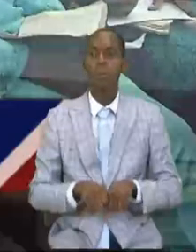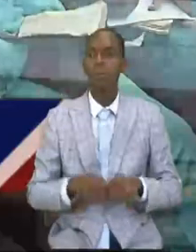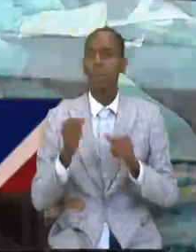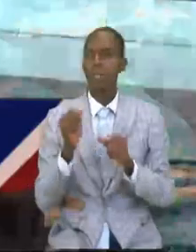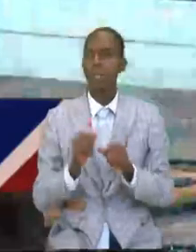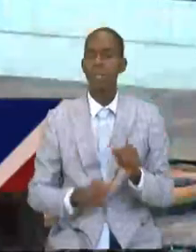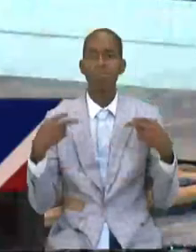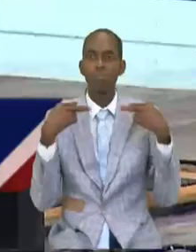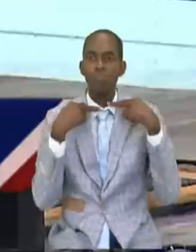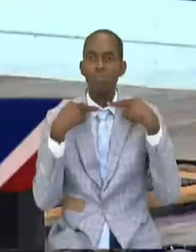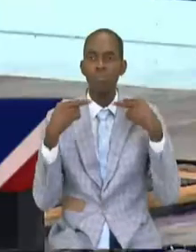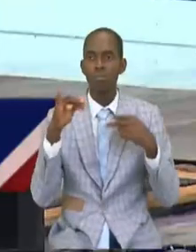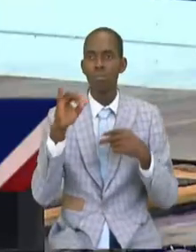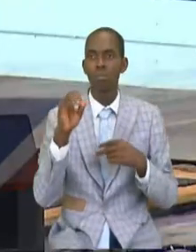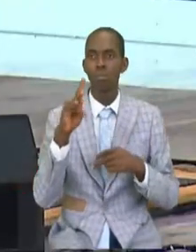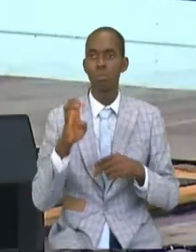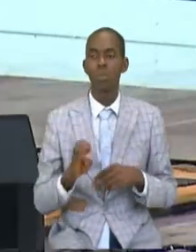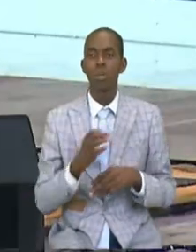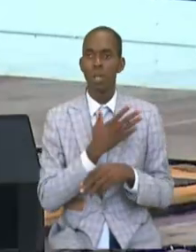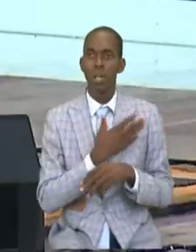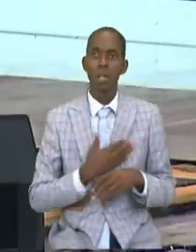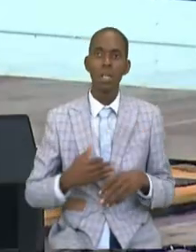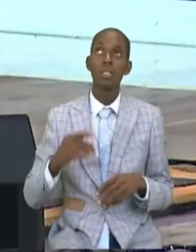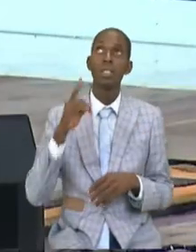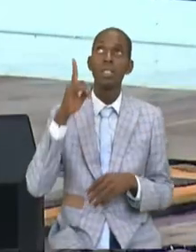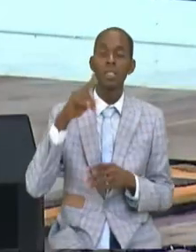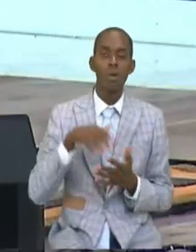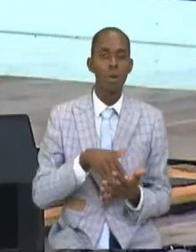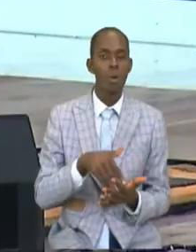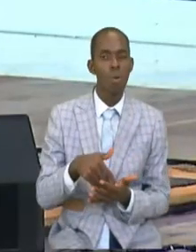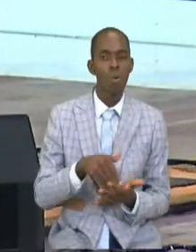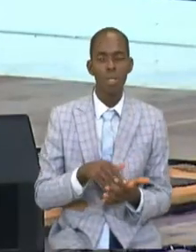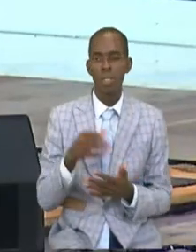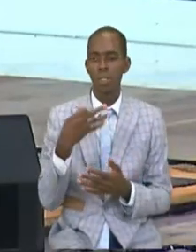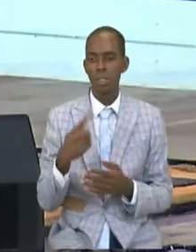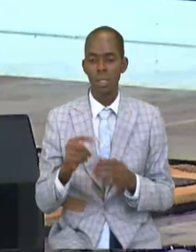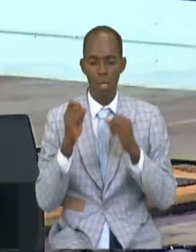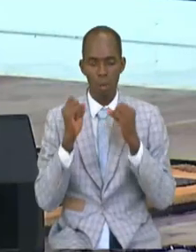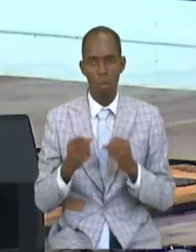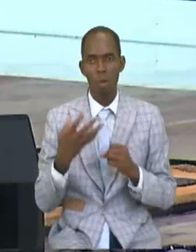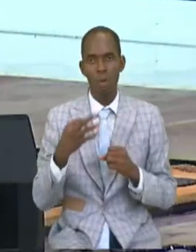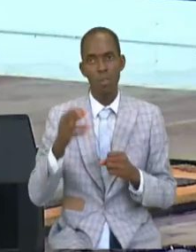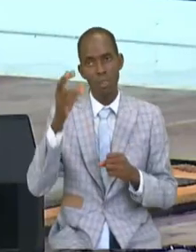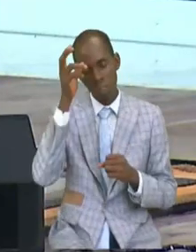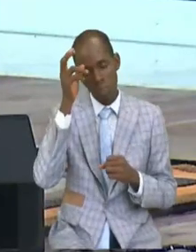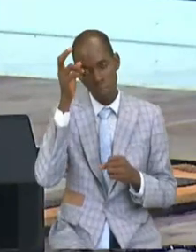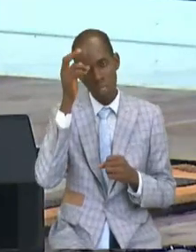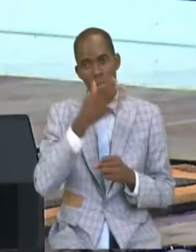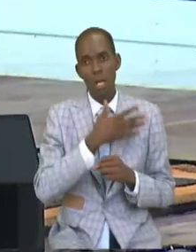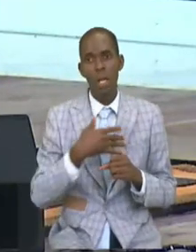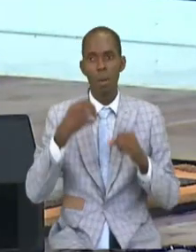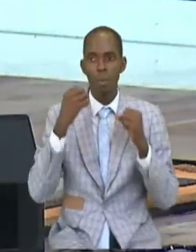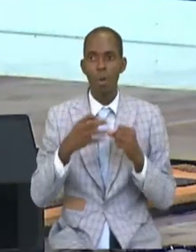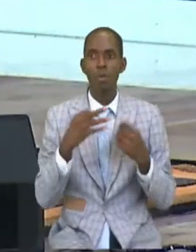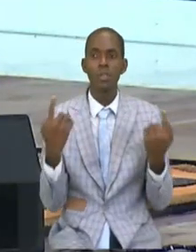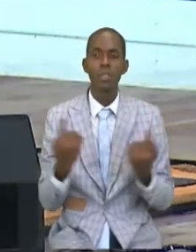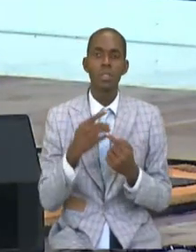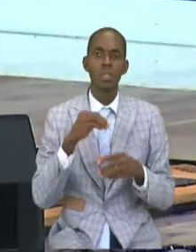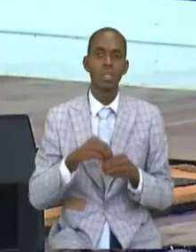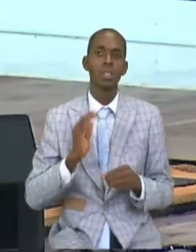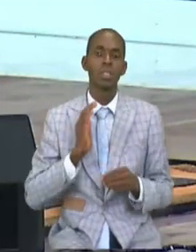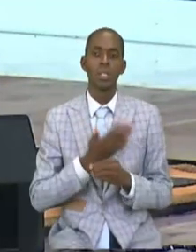il brise toujours et il affaiblit le pouvoir du diable et celui du péché